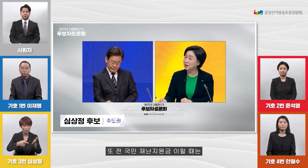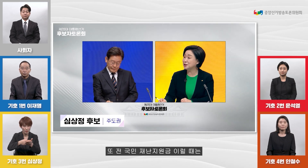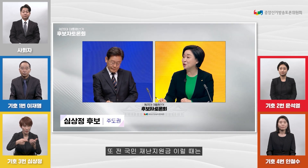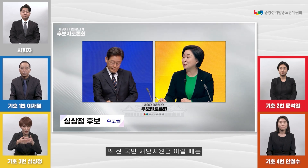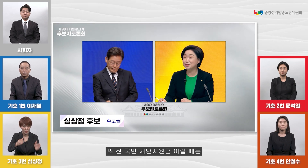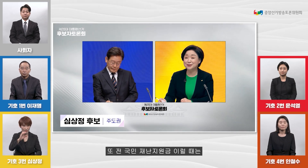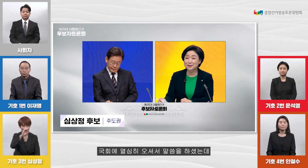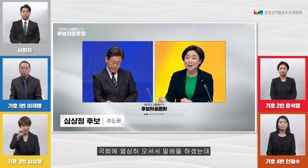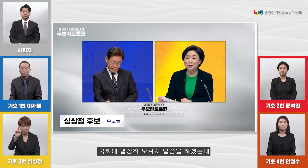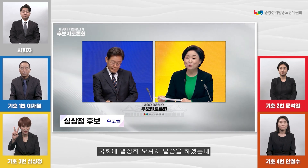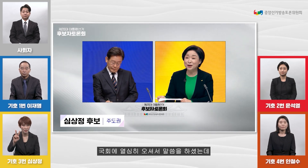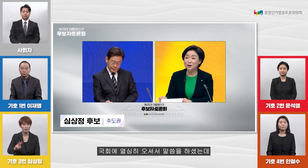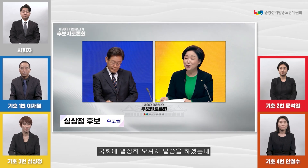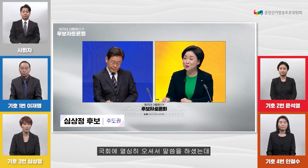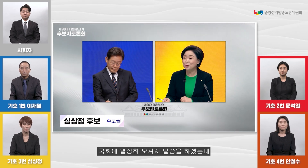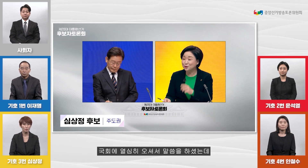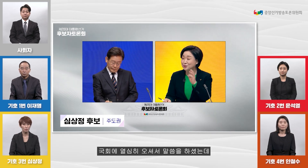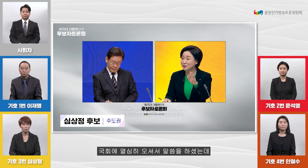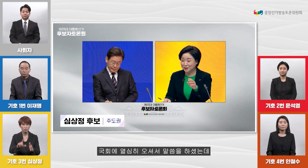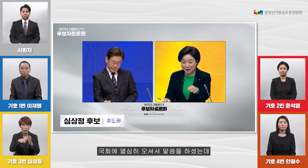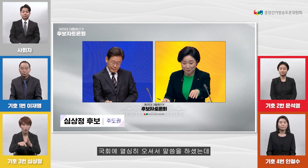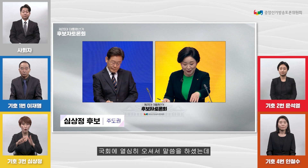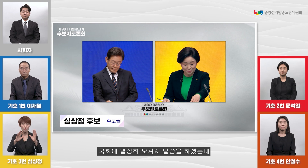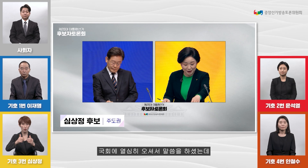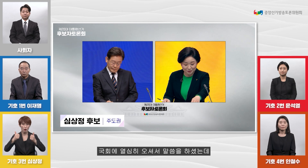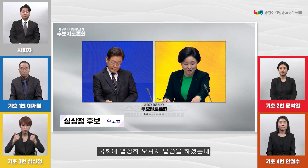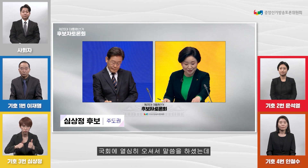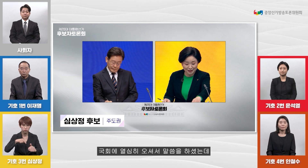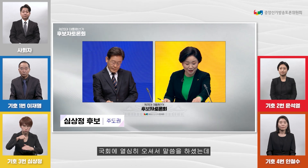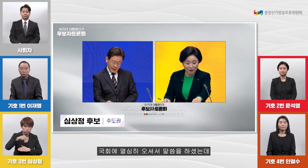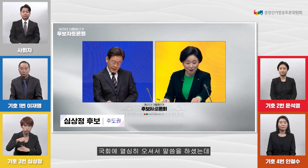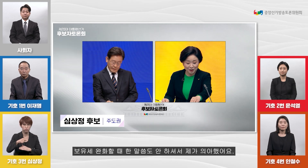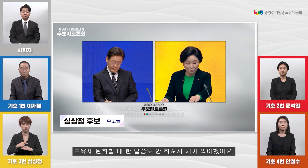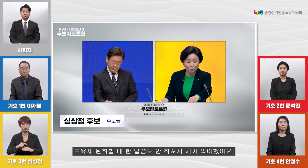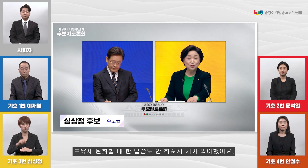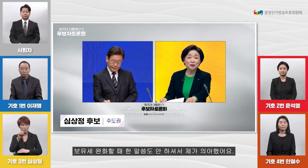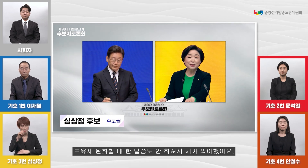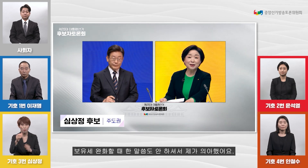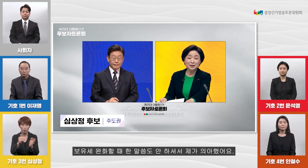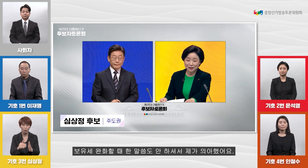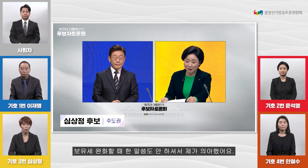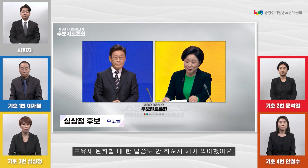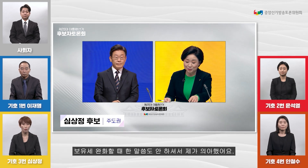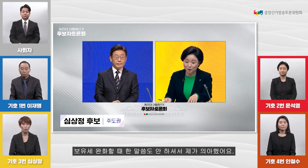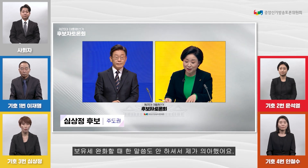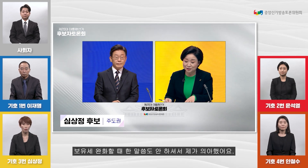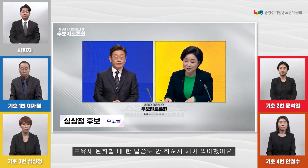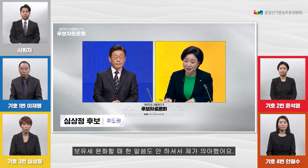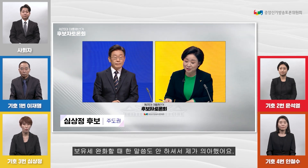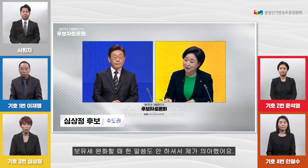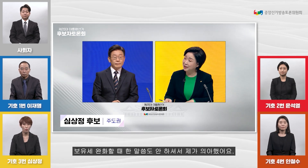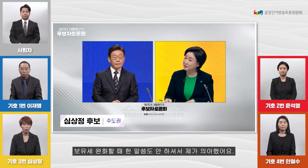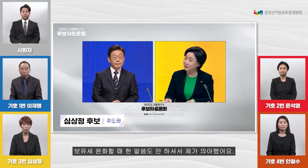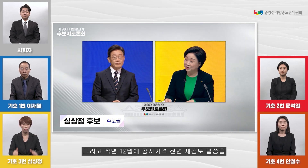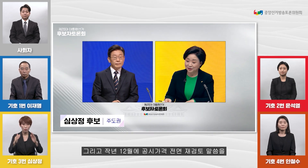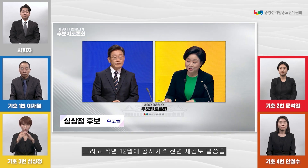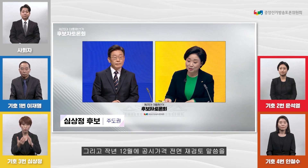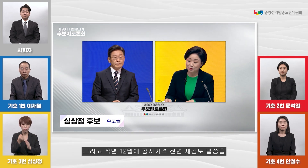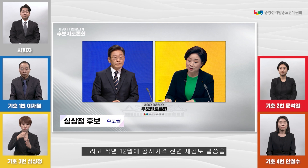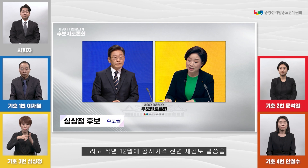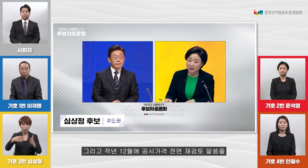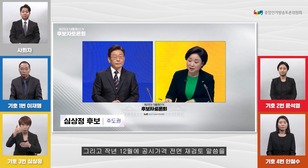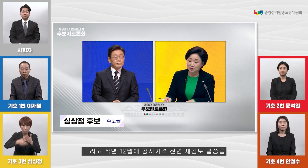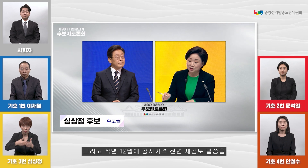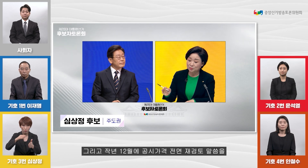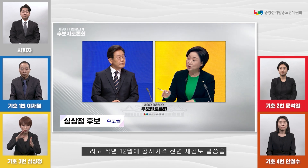전국민 재난지원금 이럴 때는 국회에 열심히 오셔서 이제 말씀을 하셨는데 보유세 완화할 때 한 말씀도 안 하셔서 제가 의아를 했어요.